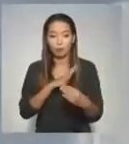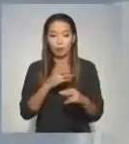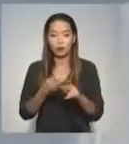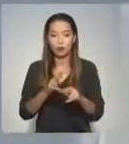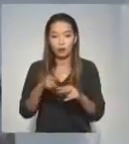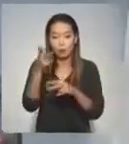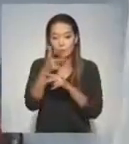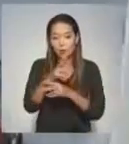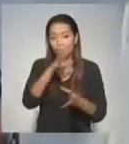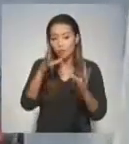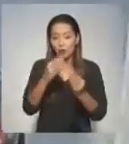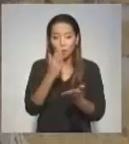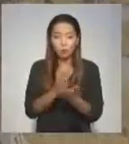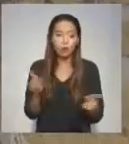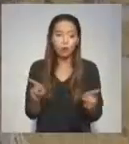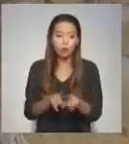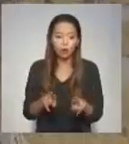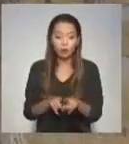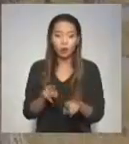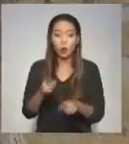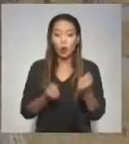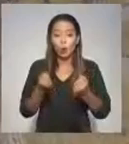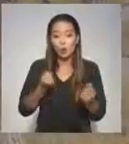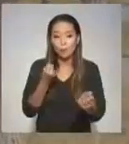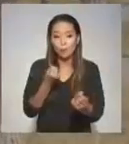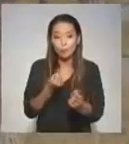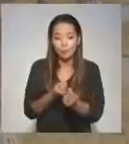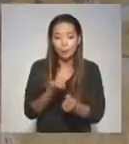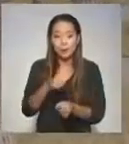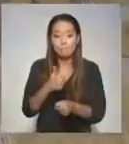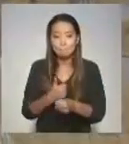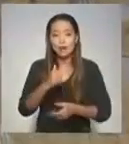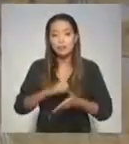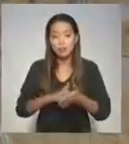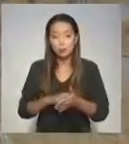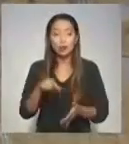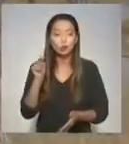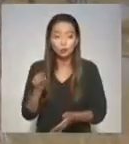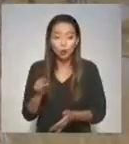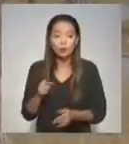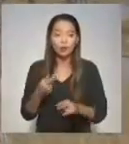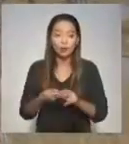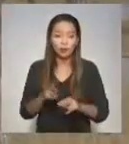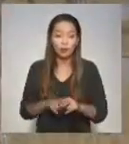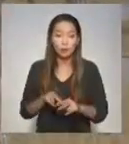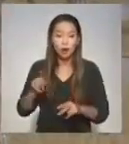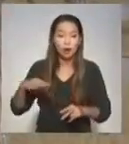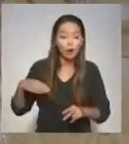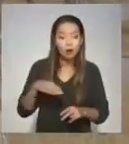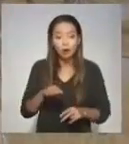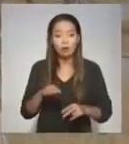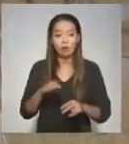бейне жазба да бар. Алайда... Жол көлік оқиғасын болуының басты себебі сода. Ол жаңағының бұрылмайтын жерден